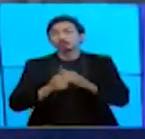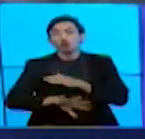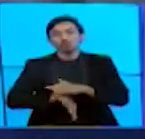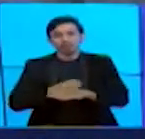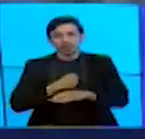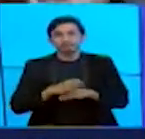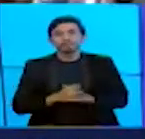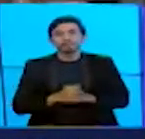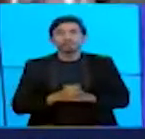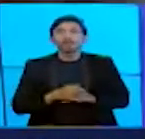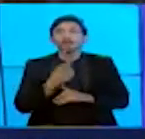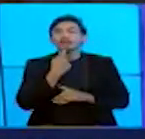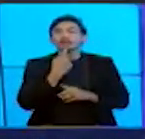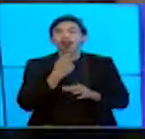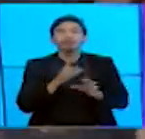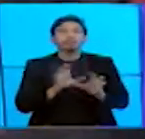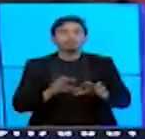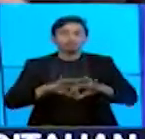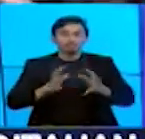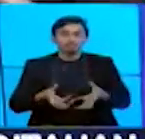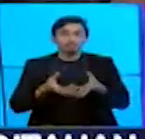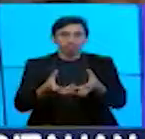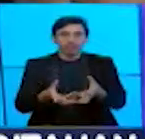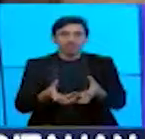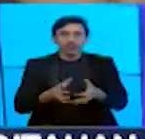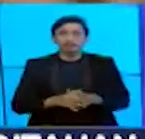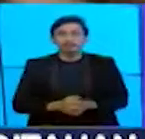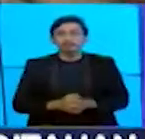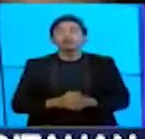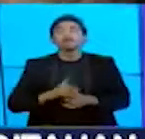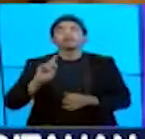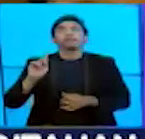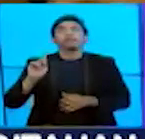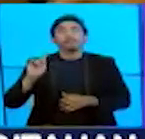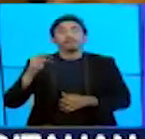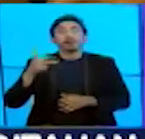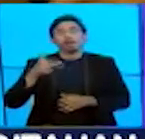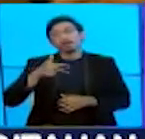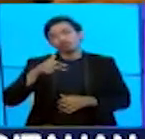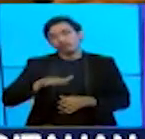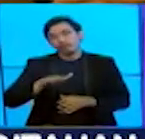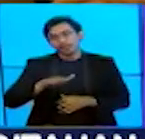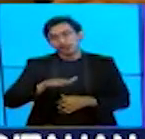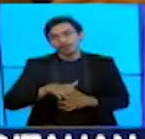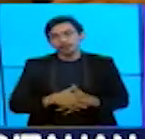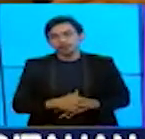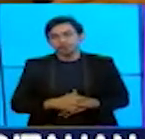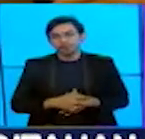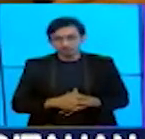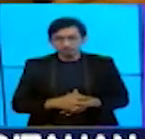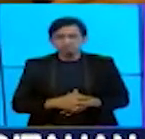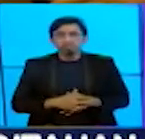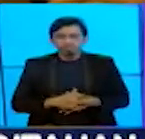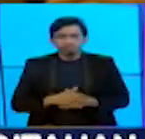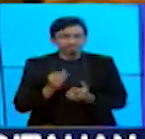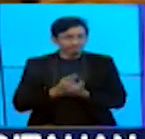gratifikasi pengadaan barang dan jasa pembangunan proyek di lingkup Pemprov Sulawesi Selatan. Dalam kasus ini, selain Nurdin Abdullah, KPK juga menetapkan